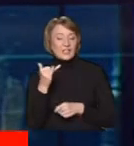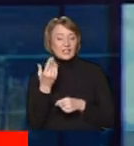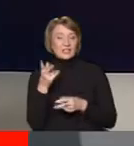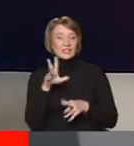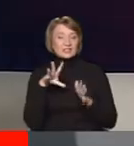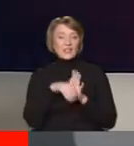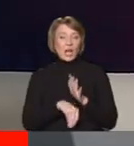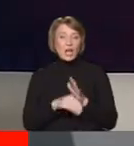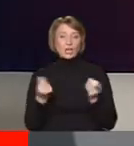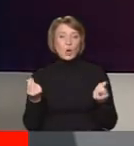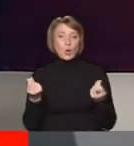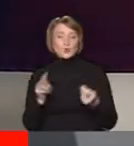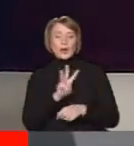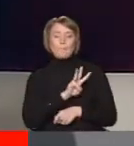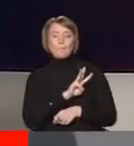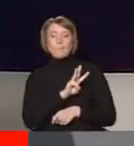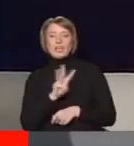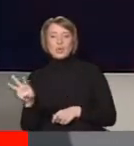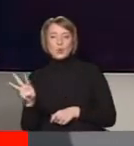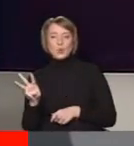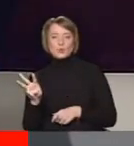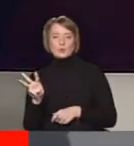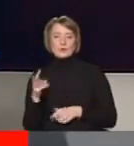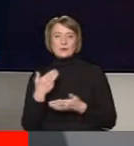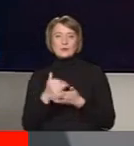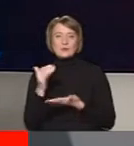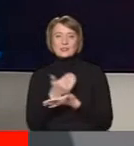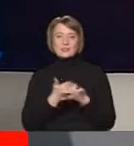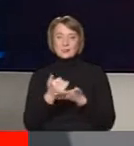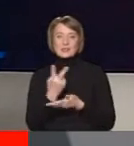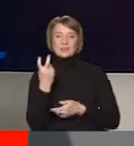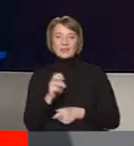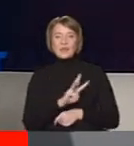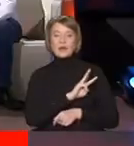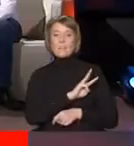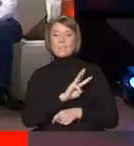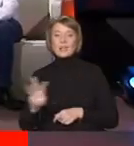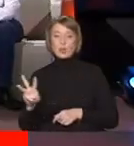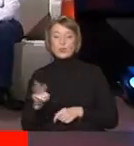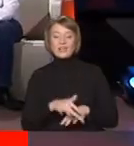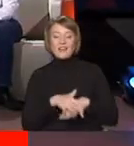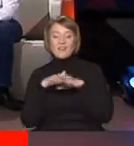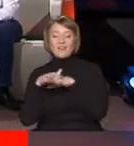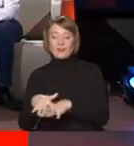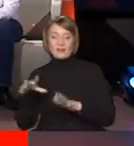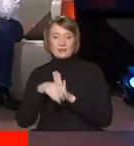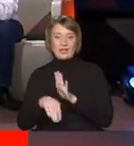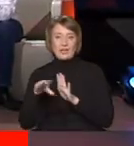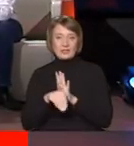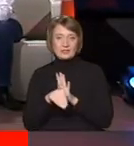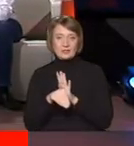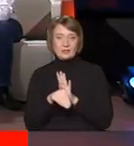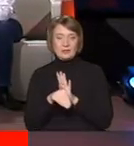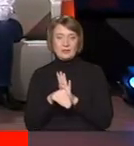мільйонів маленьких внесків міг зібрати понад 200 мільйонів внесків в свою виборчу кампанію. Це по тому, що середня вартість внеска була